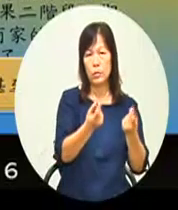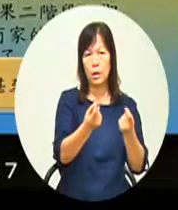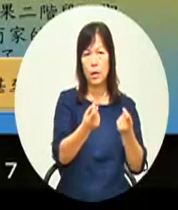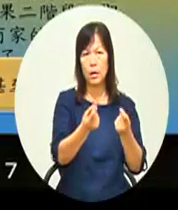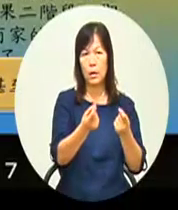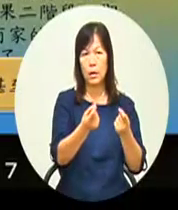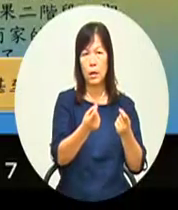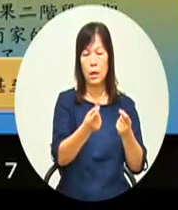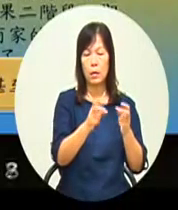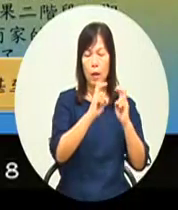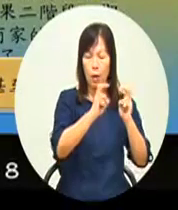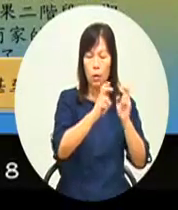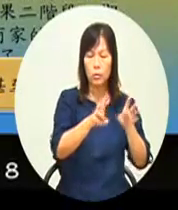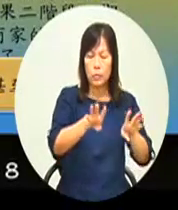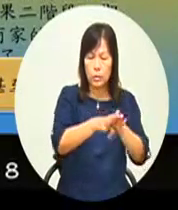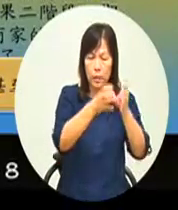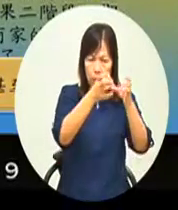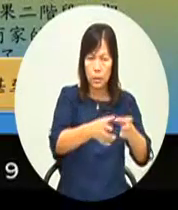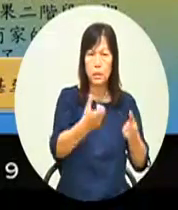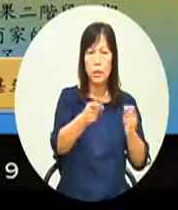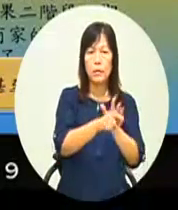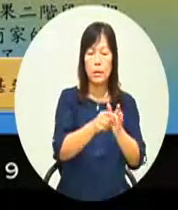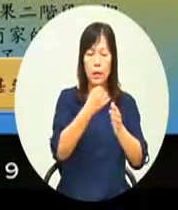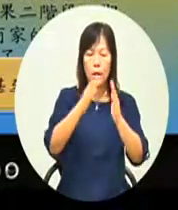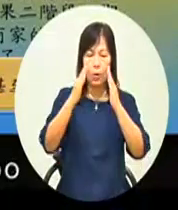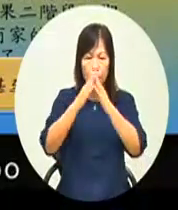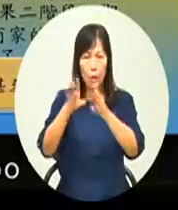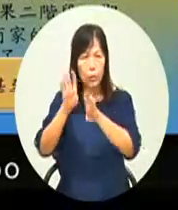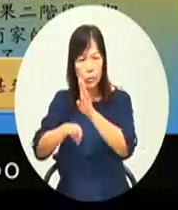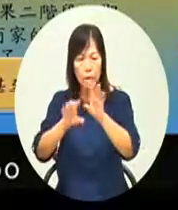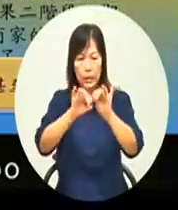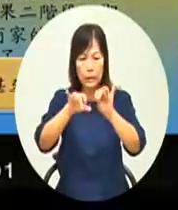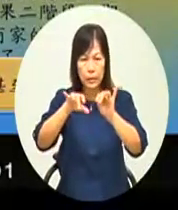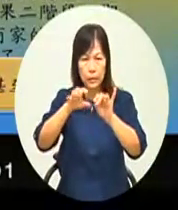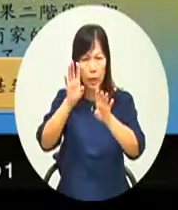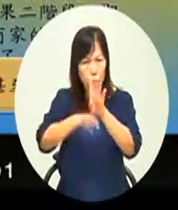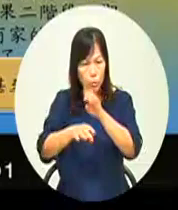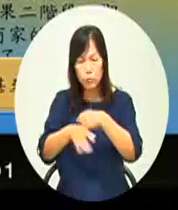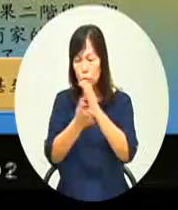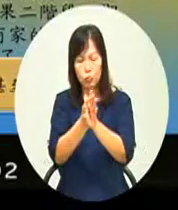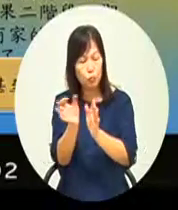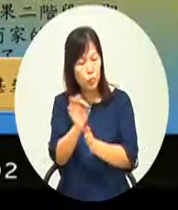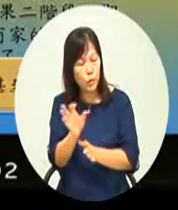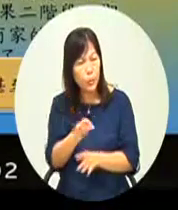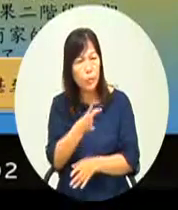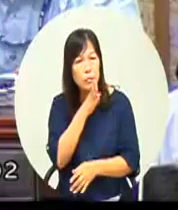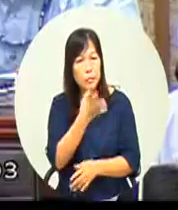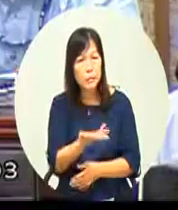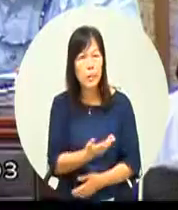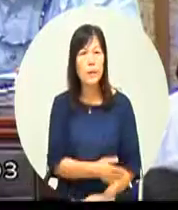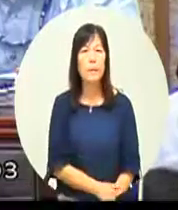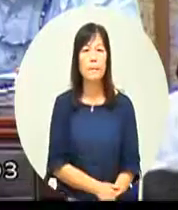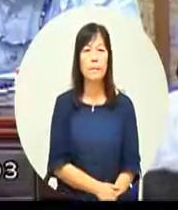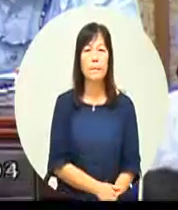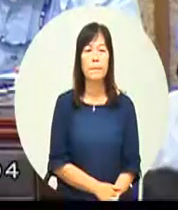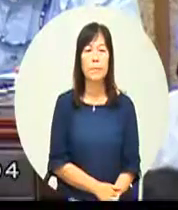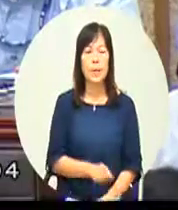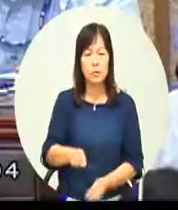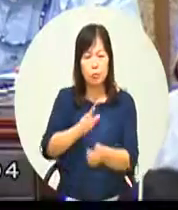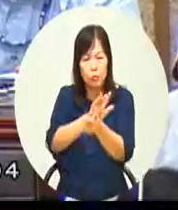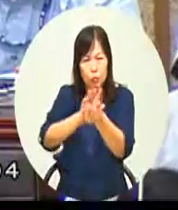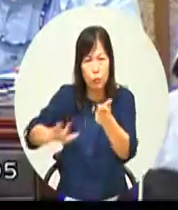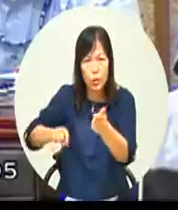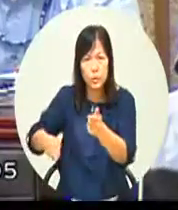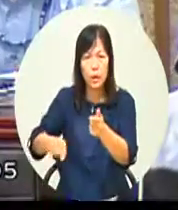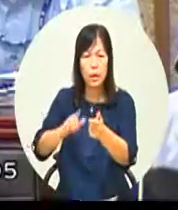运 两 边的房屋税、地价税是应该是免税的，是不是？来， 这一部分哈、哦，影响的